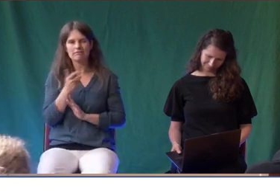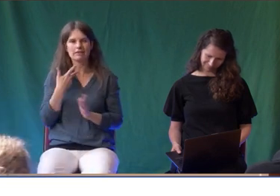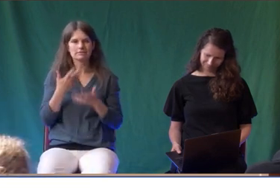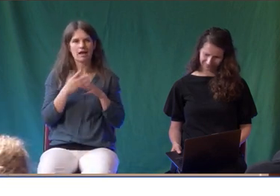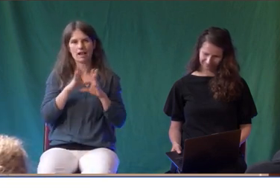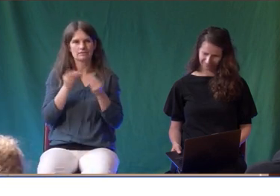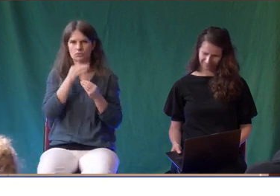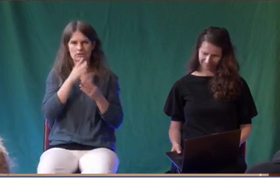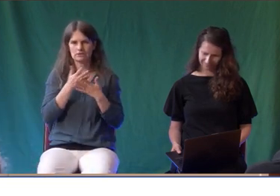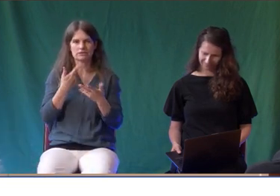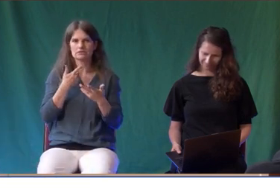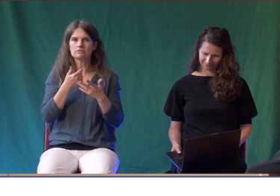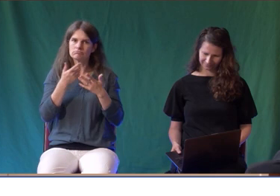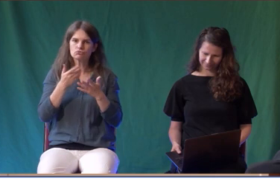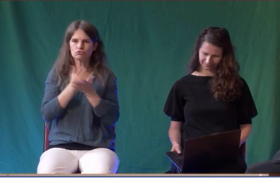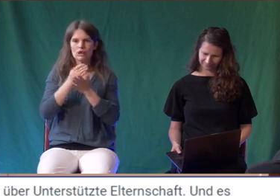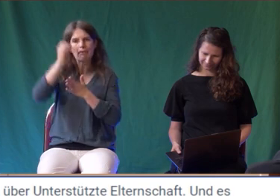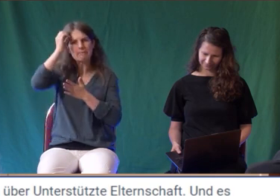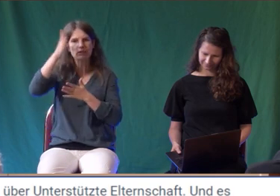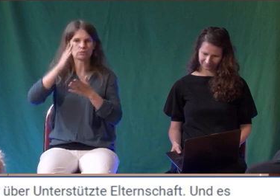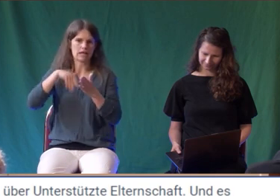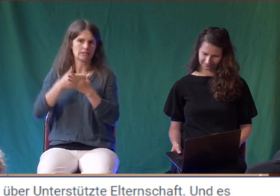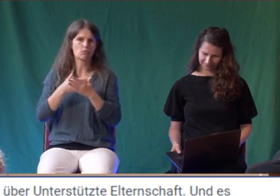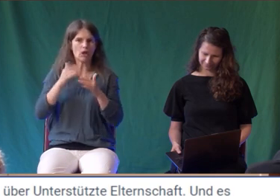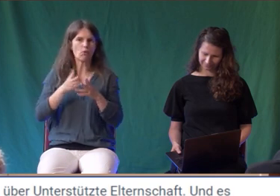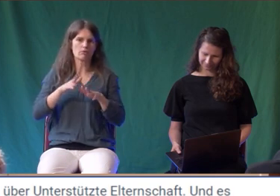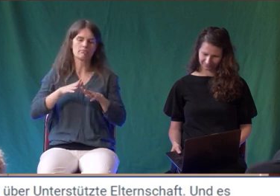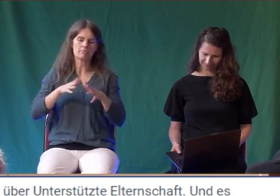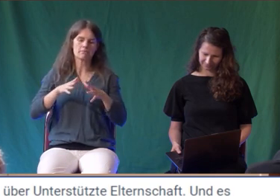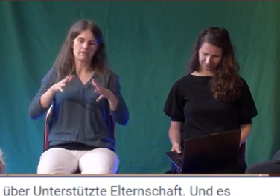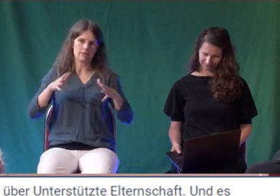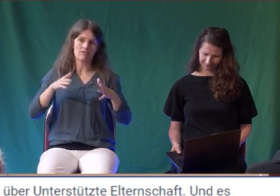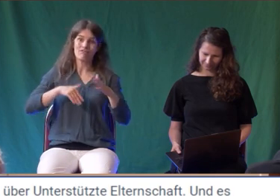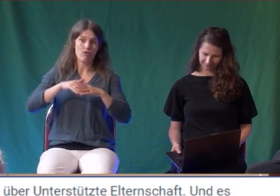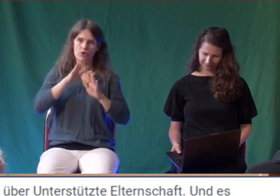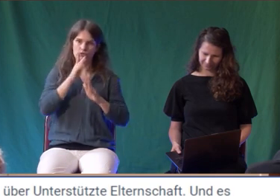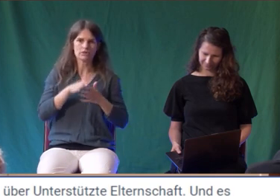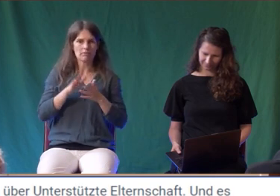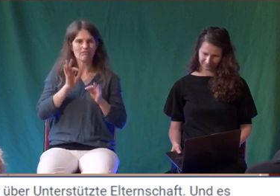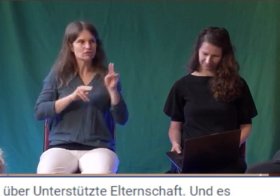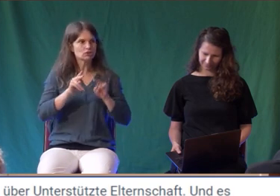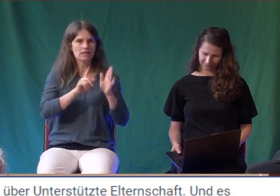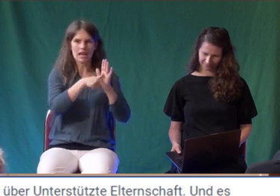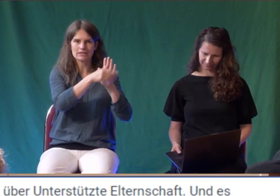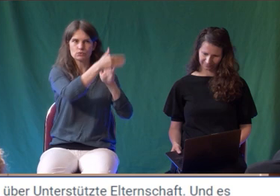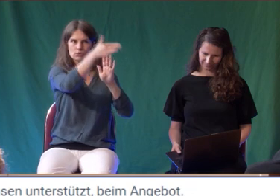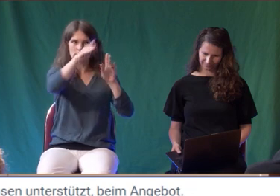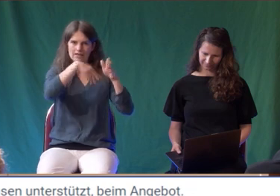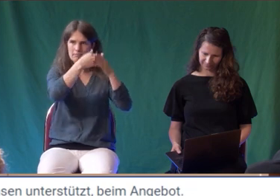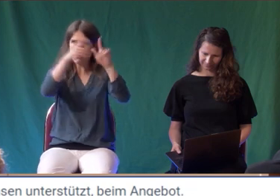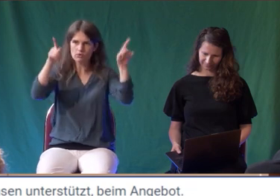unter anderem eine ganze Reihe von Bildungsangeboten für Leistungsträger und Leistungserbringer in der Vergangenheit gemacht